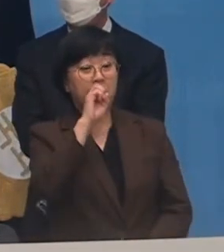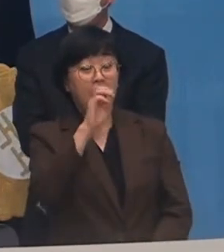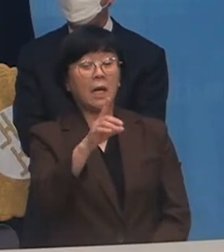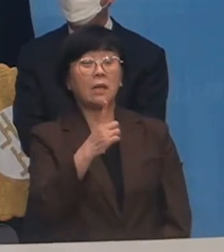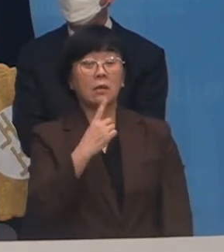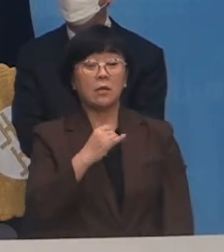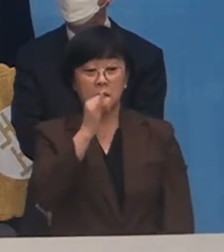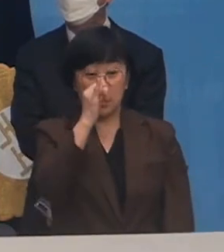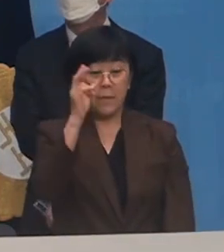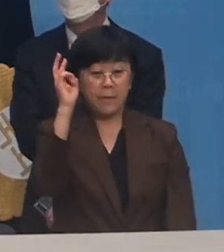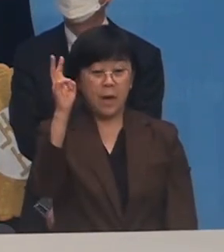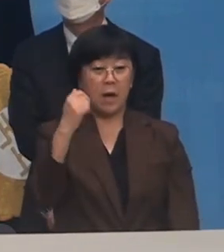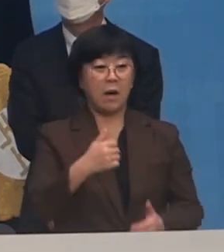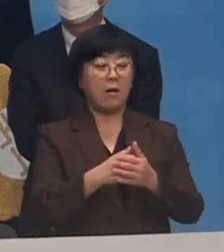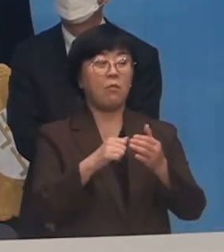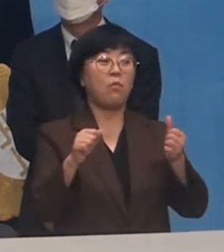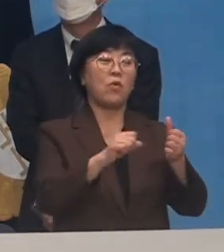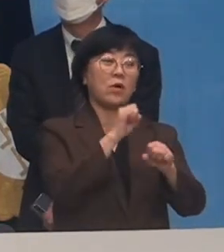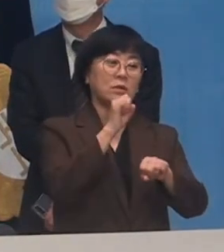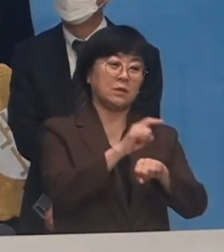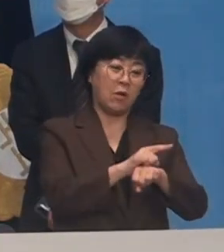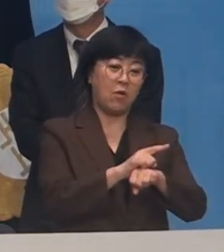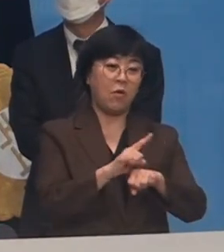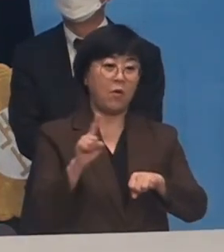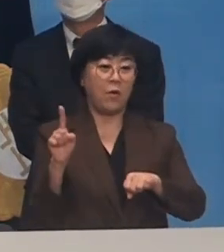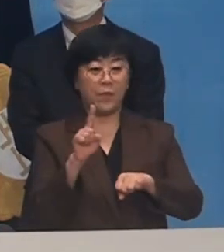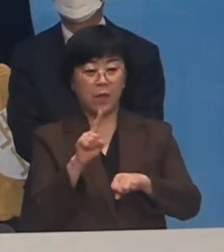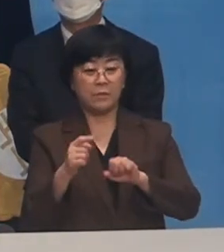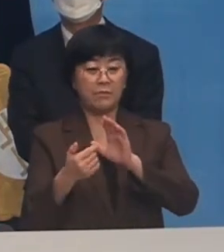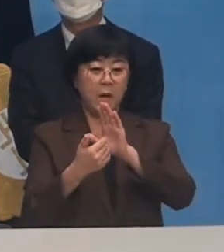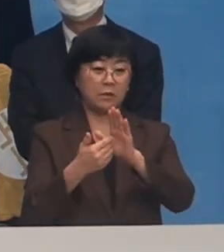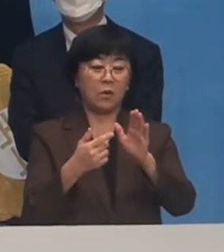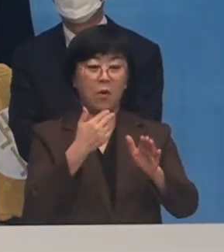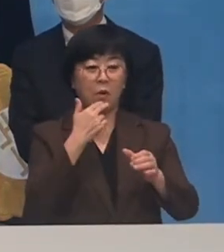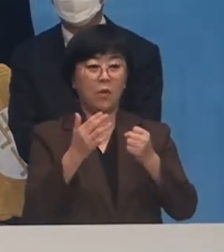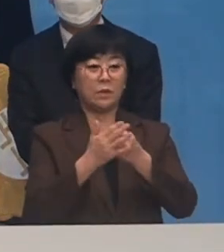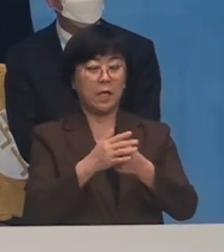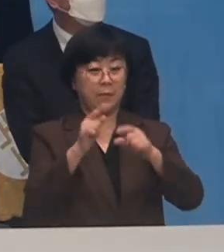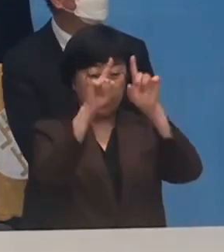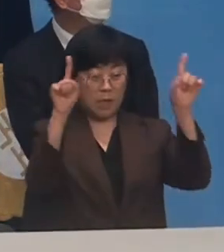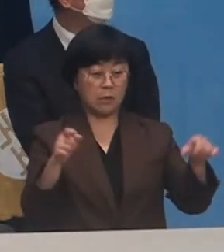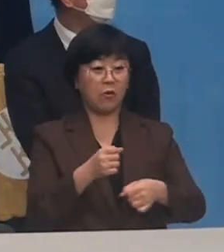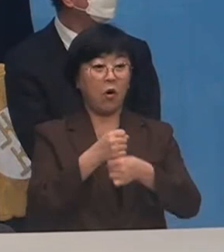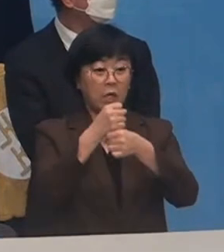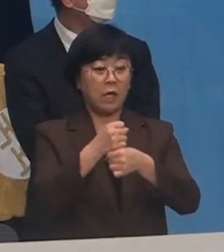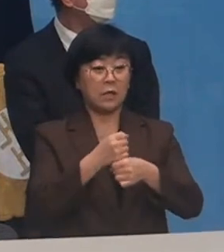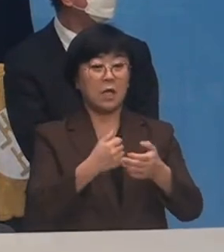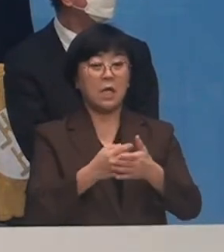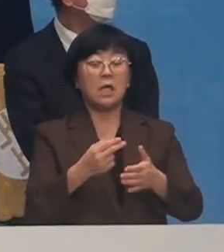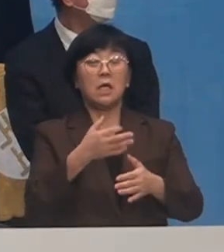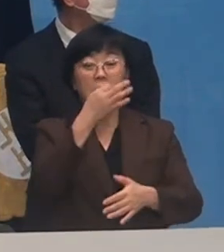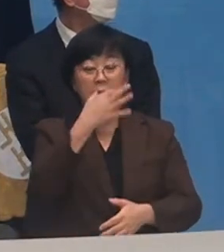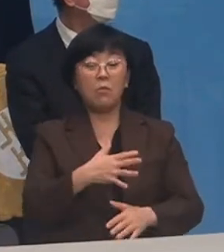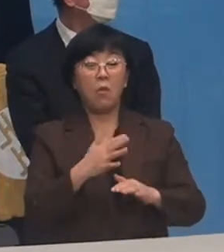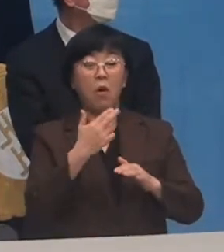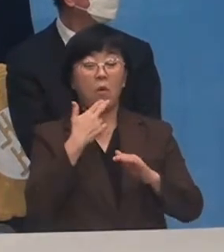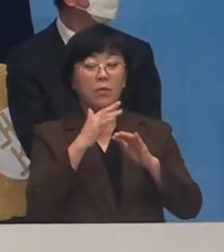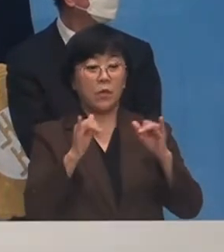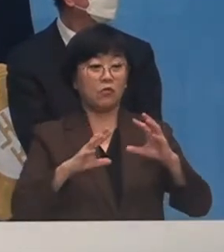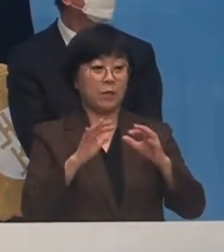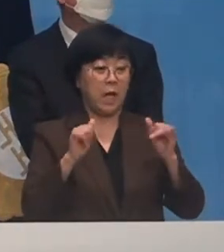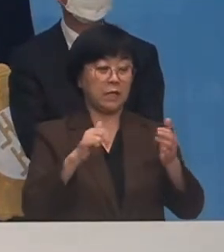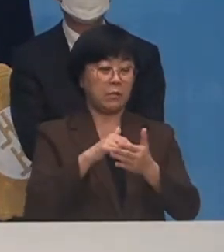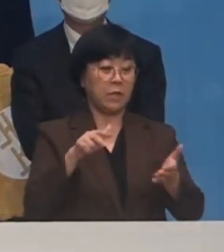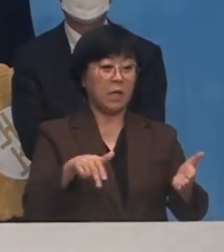줄만 알았는데 폭력성도 어떠한 저항도 없이 그저 피켓 들고 거리에서 외쳤던 힘없는 국민의 한 사람도